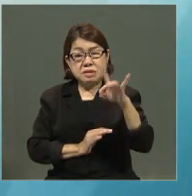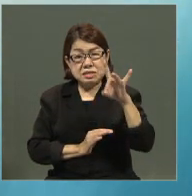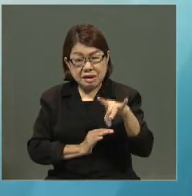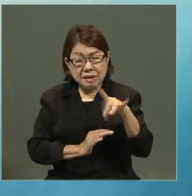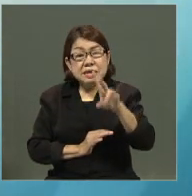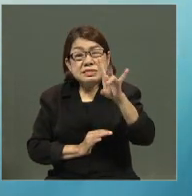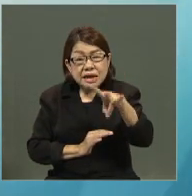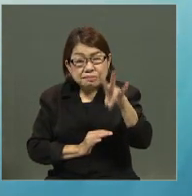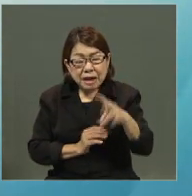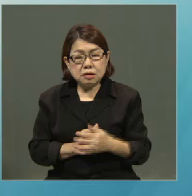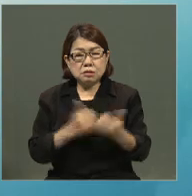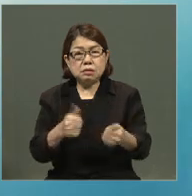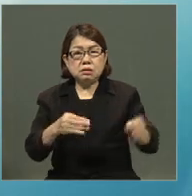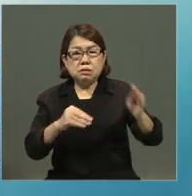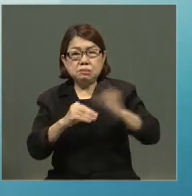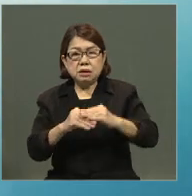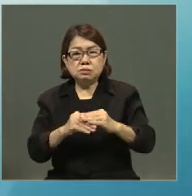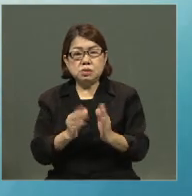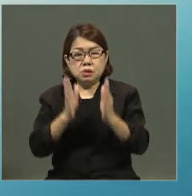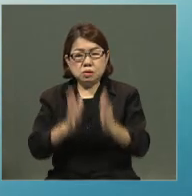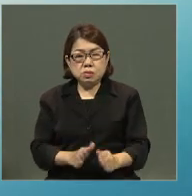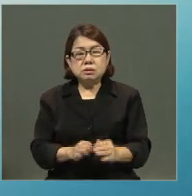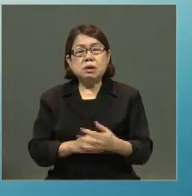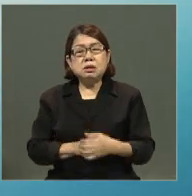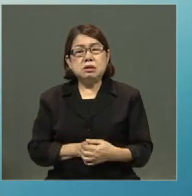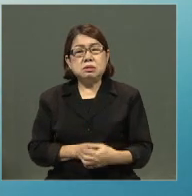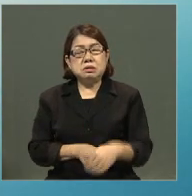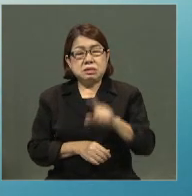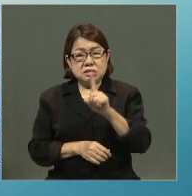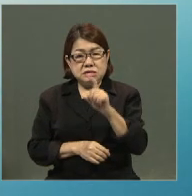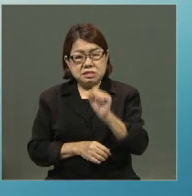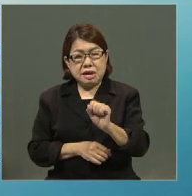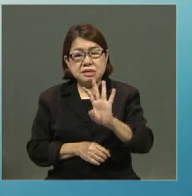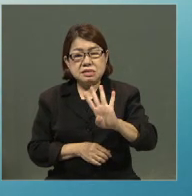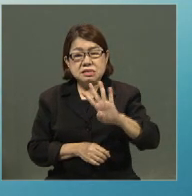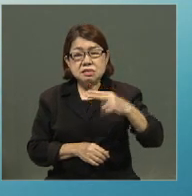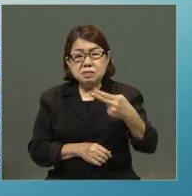ล้านสองแสนห้าหมื่นเจ็ดพันกว่ารายเพิ่มขึ้นตัวเลขวันนี้144000206